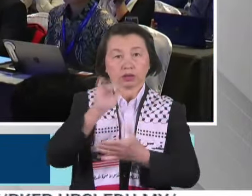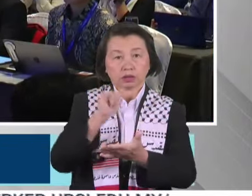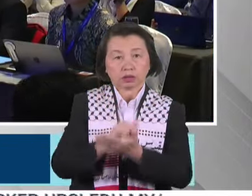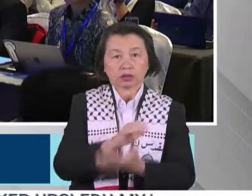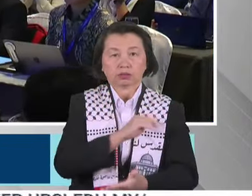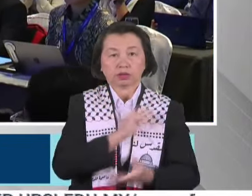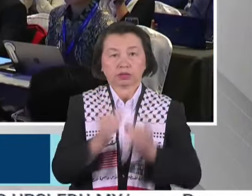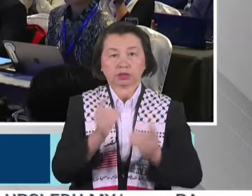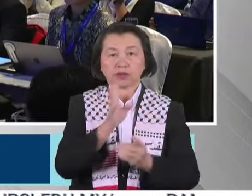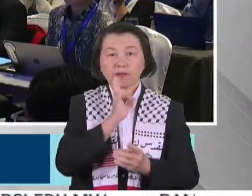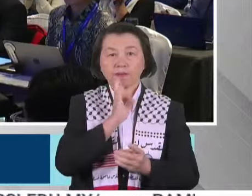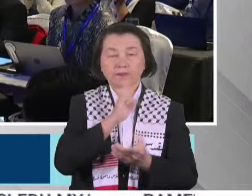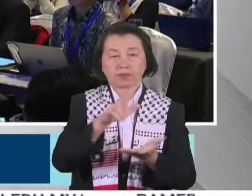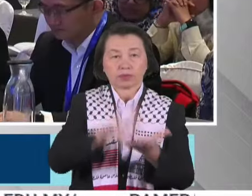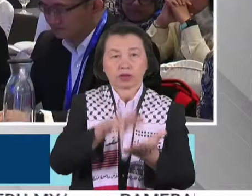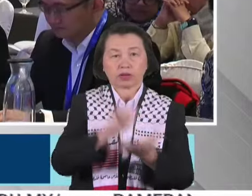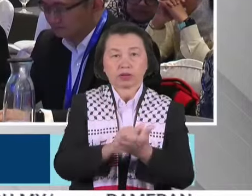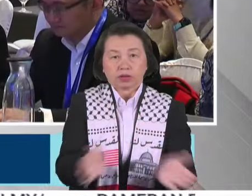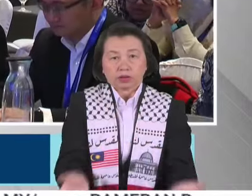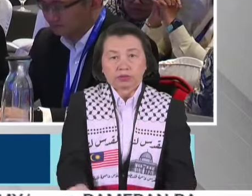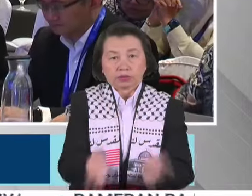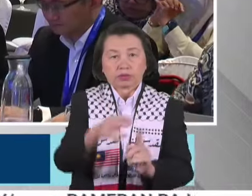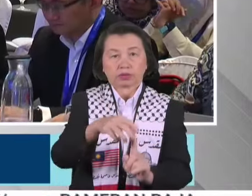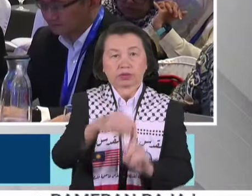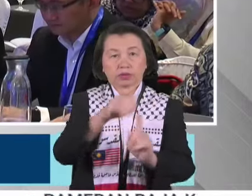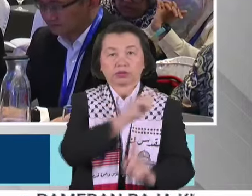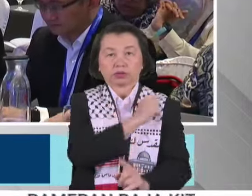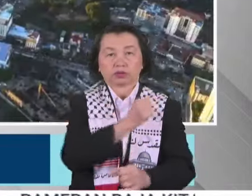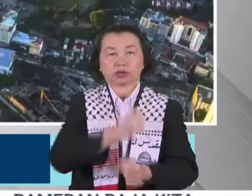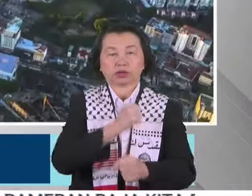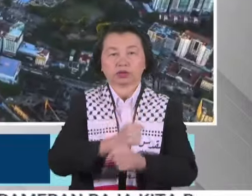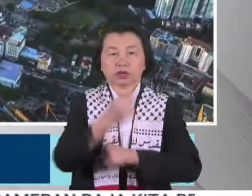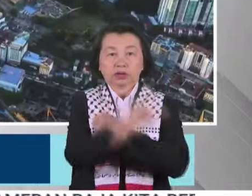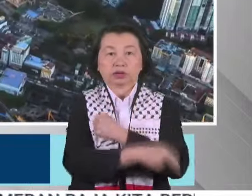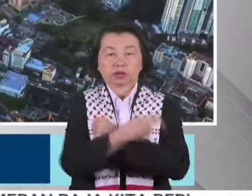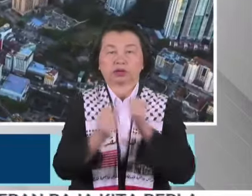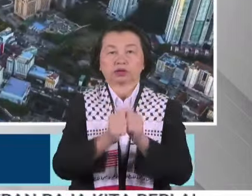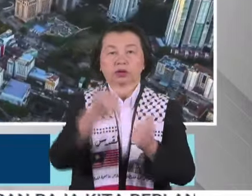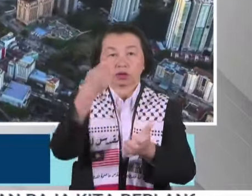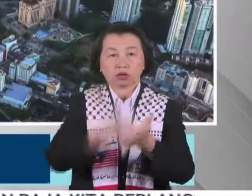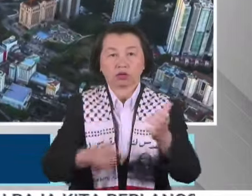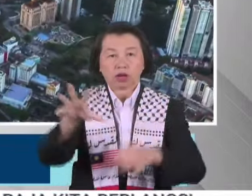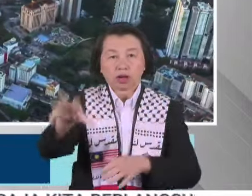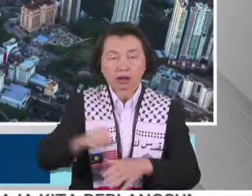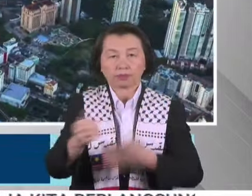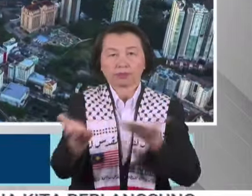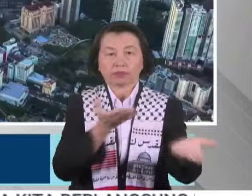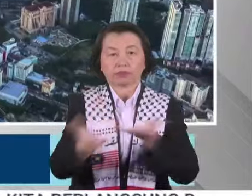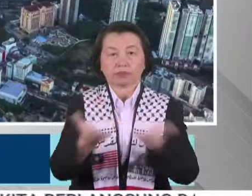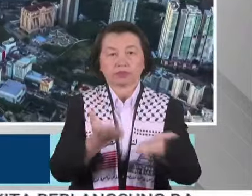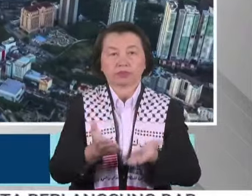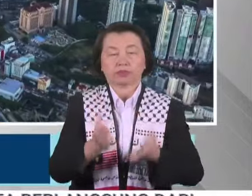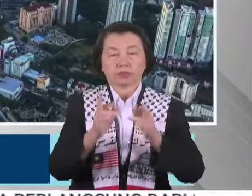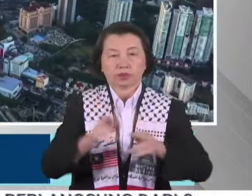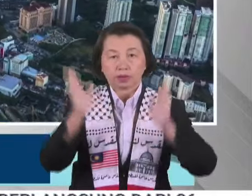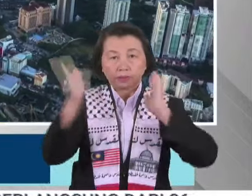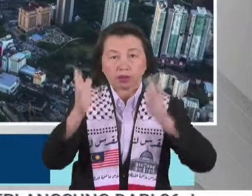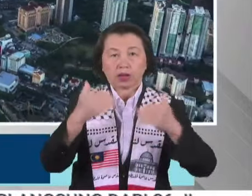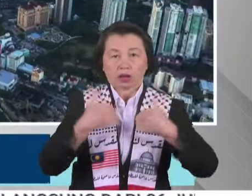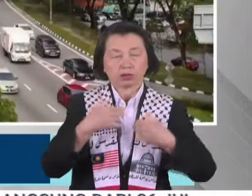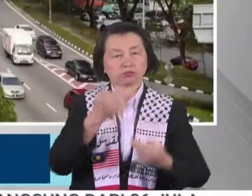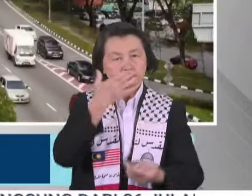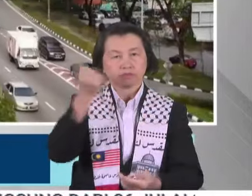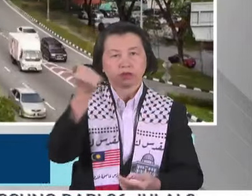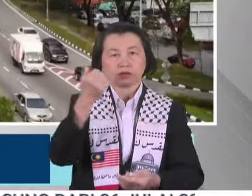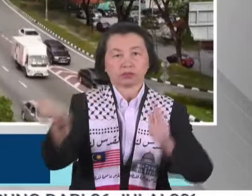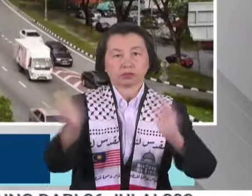Menteri Digital berkata status itu didorong keunikan tenaga kerja negara dengan kos pengambilan khidmat warga tempatan adalah